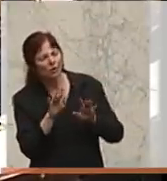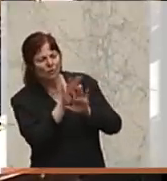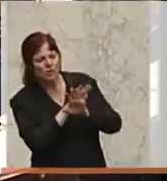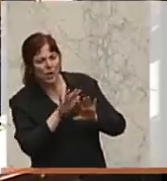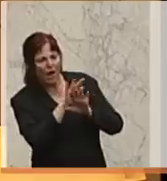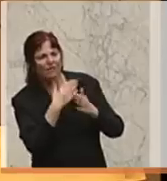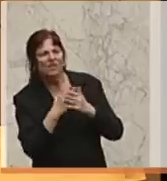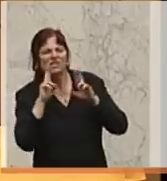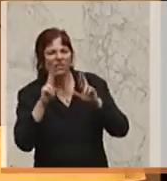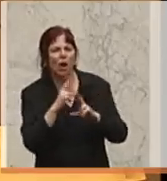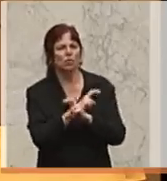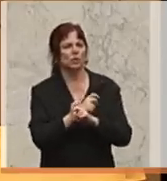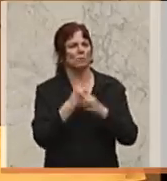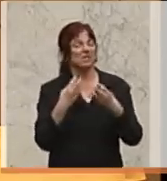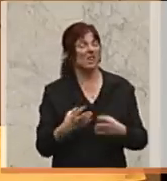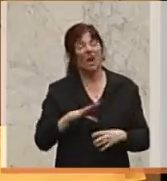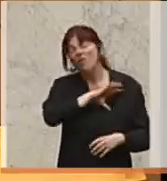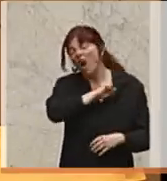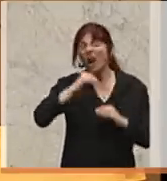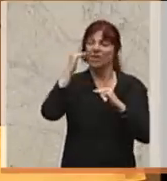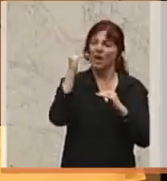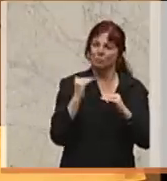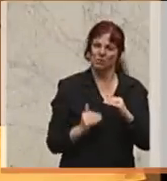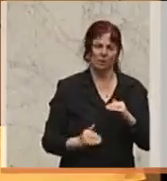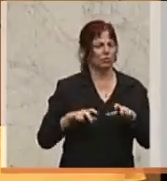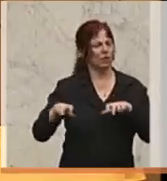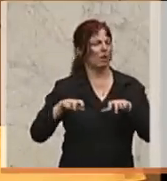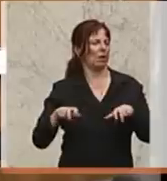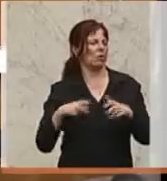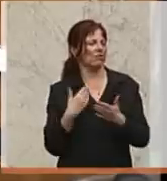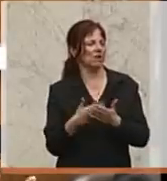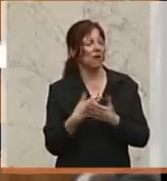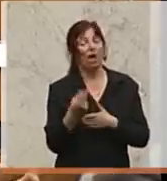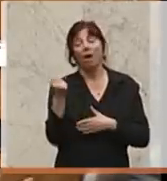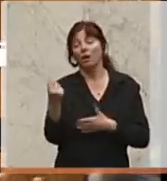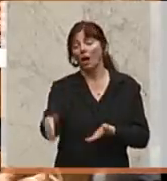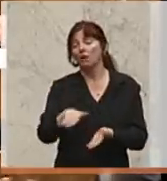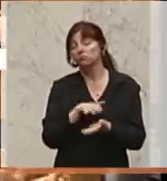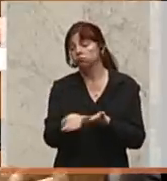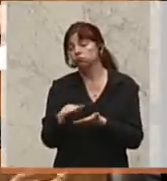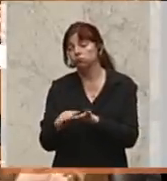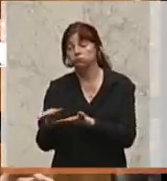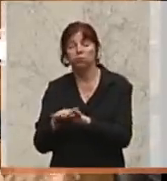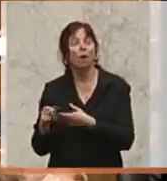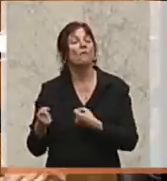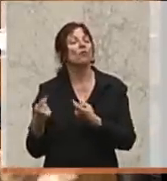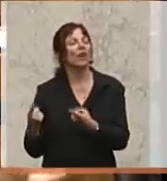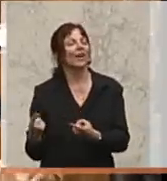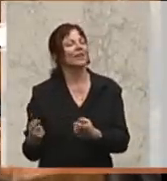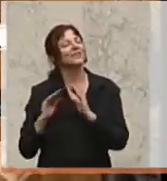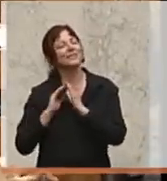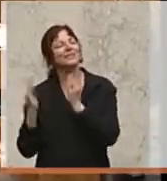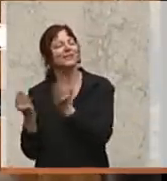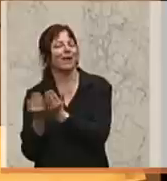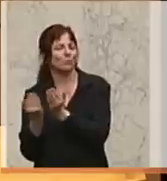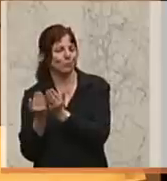passiert, auf allen Ebenen der Regierung. Hier wird Geld in Zeitungen gegeben mit dem klaren Auftrag,